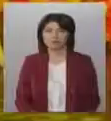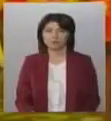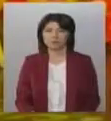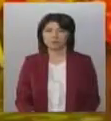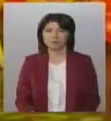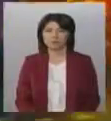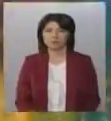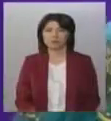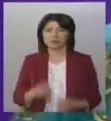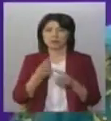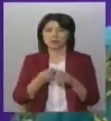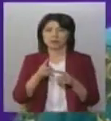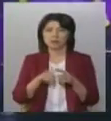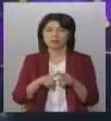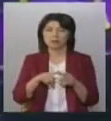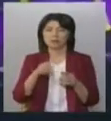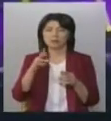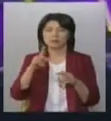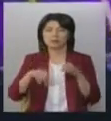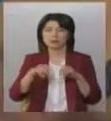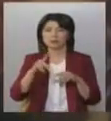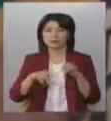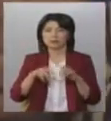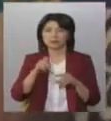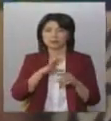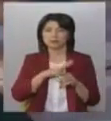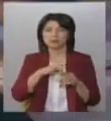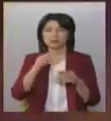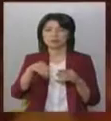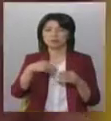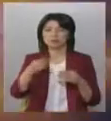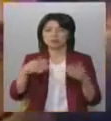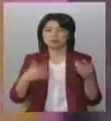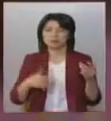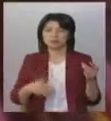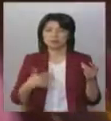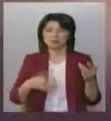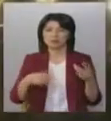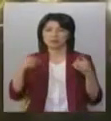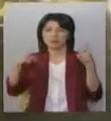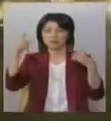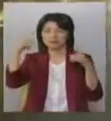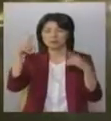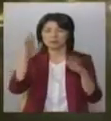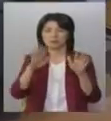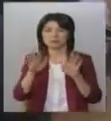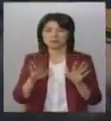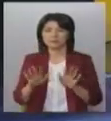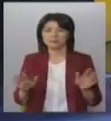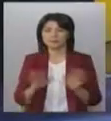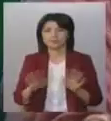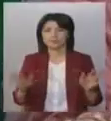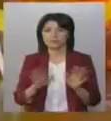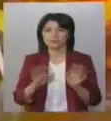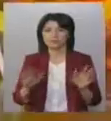Бұл атадан балаға мұра болған дәстүрлі ән, жыр термелер мен күйлерді одан әрі дамытып, өскелең ұрпаққа жеткізетін жоба. Осыдан 2